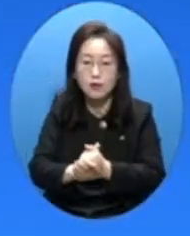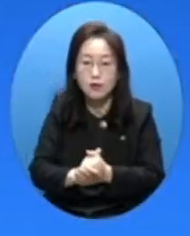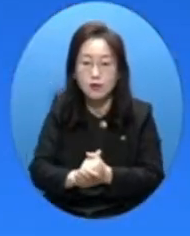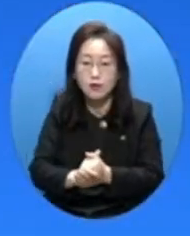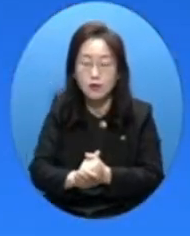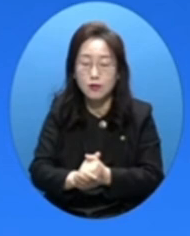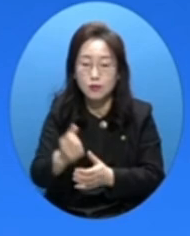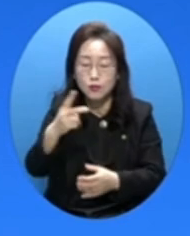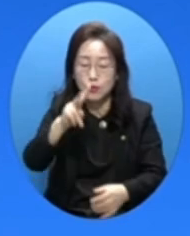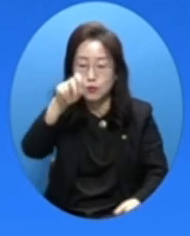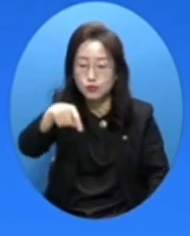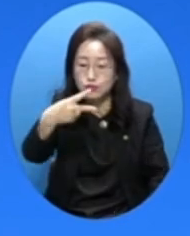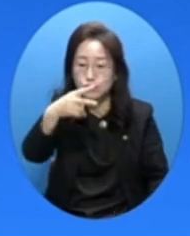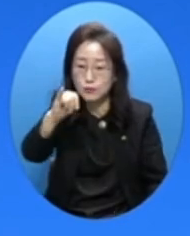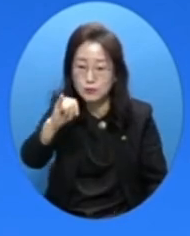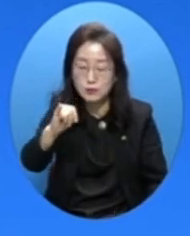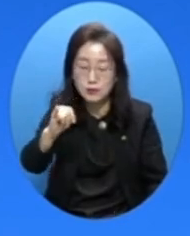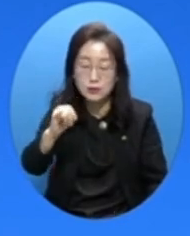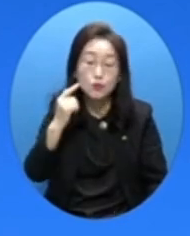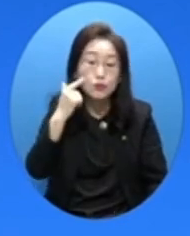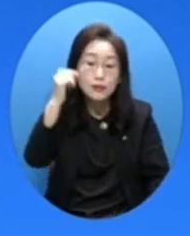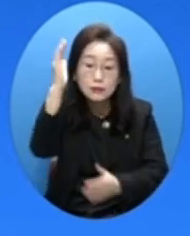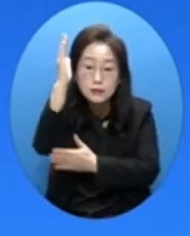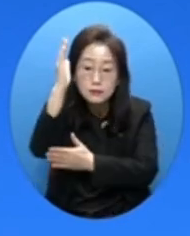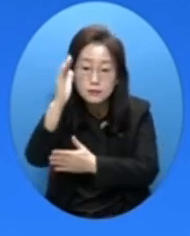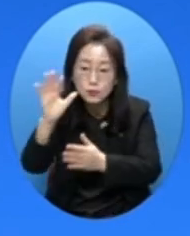무지 부흥사에 모든 재정적인 후원을 했고